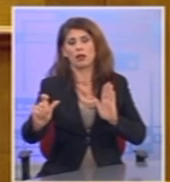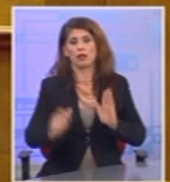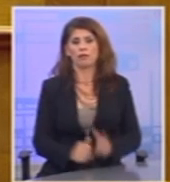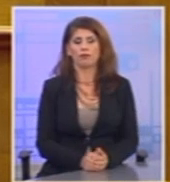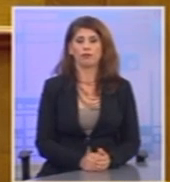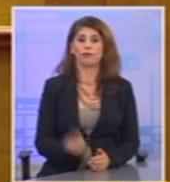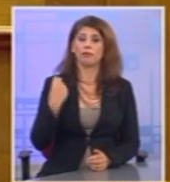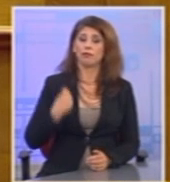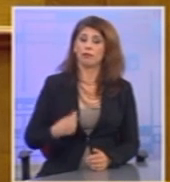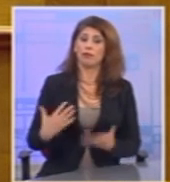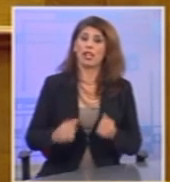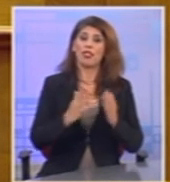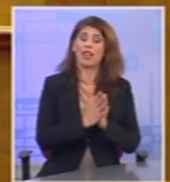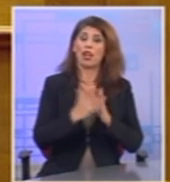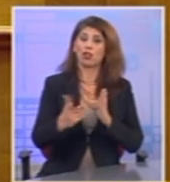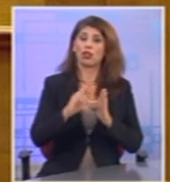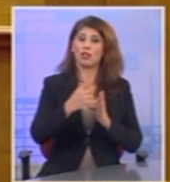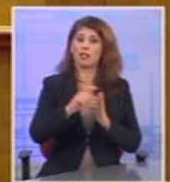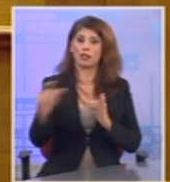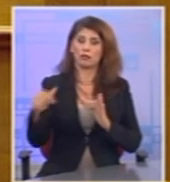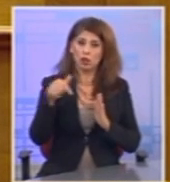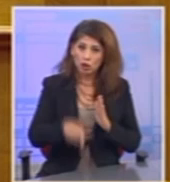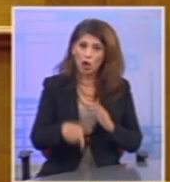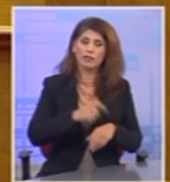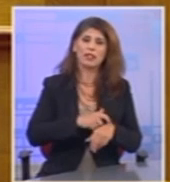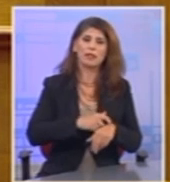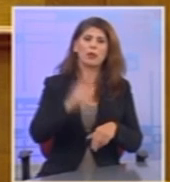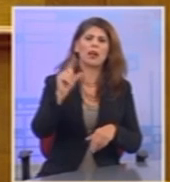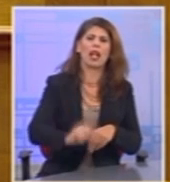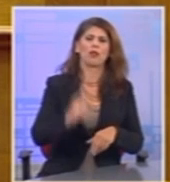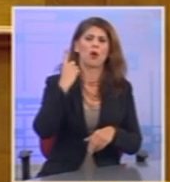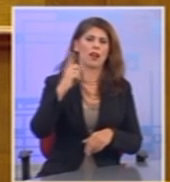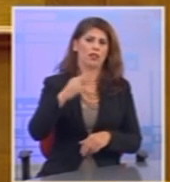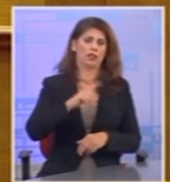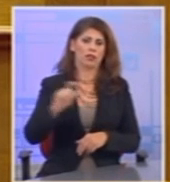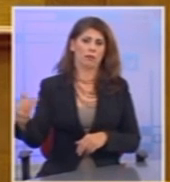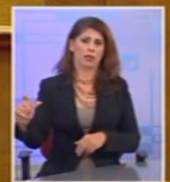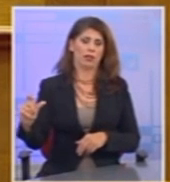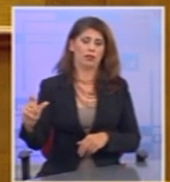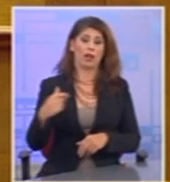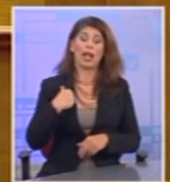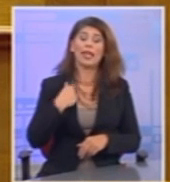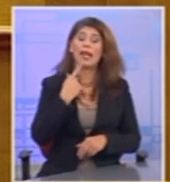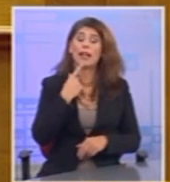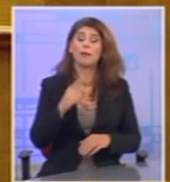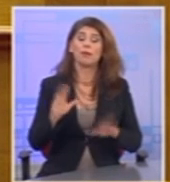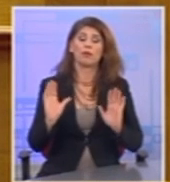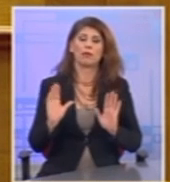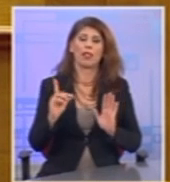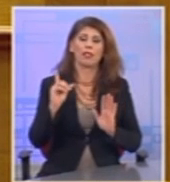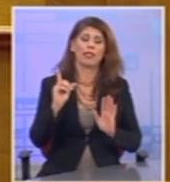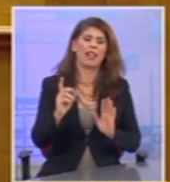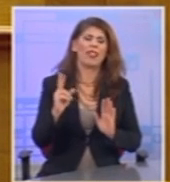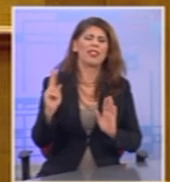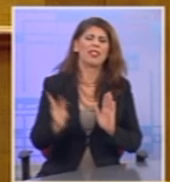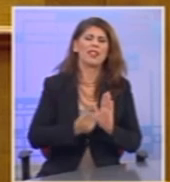είχε στις τράπεζες 18 δισεκατομμύρια και τώρα έχει σκάρτο 1 δισεκατομμύριο. Για να μην πούμε για τα δεκάδες δις